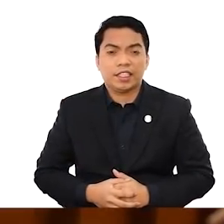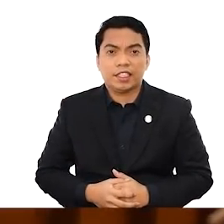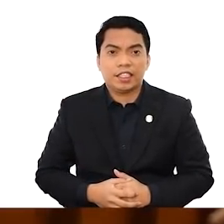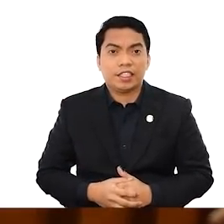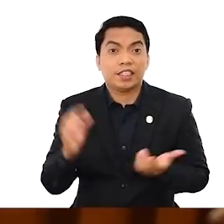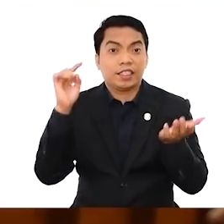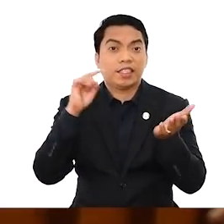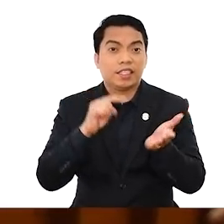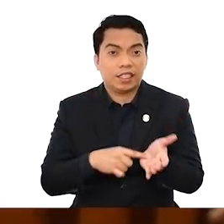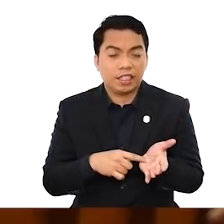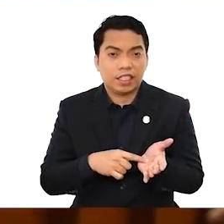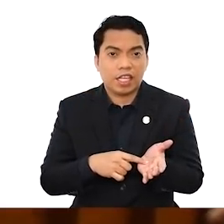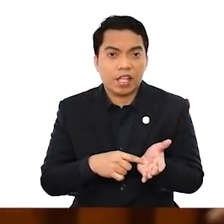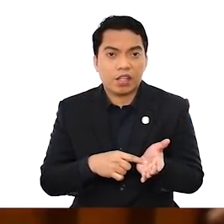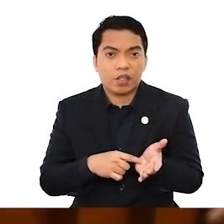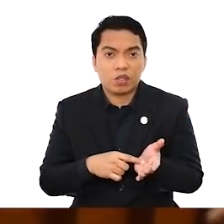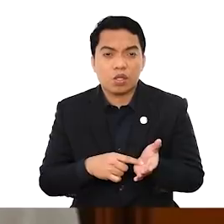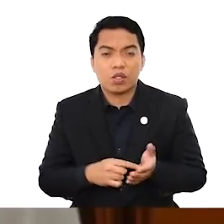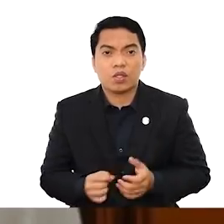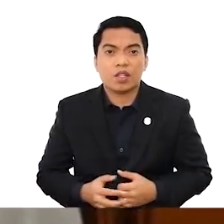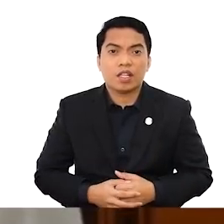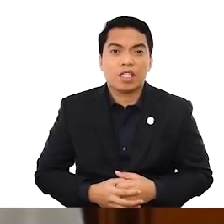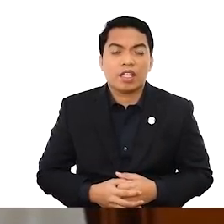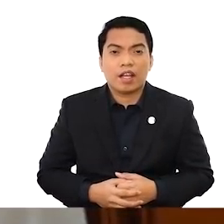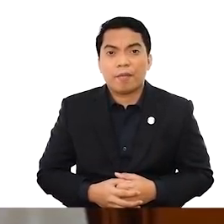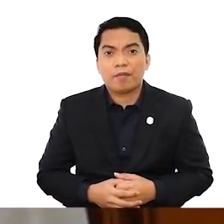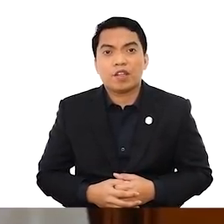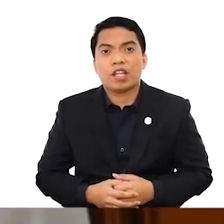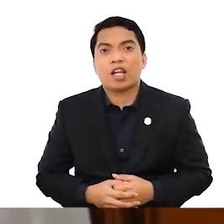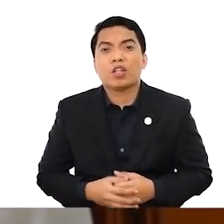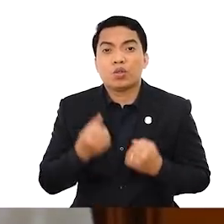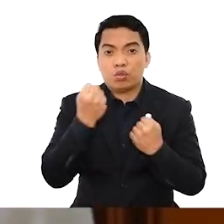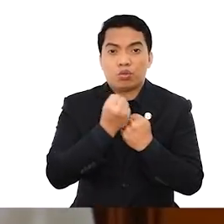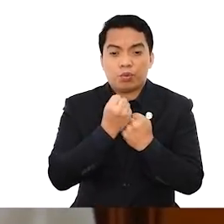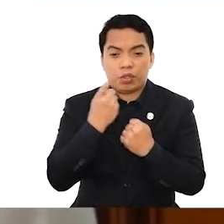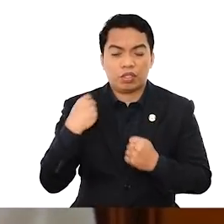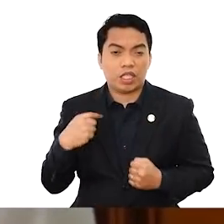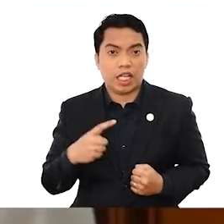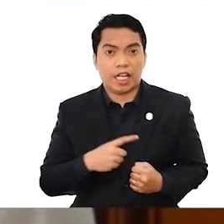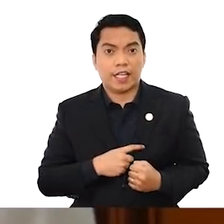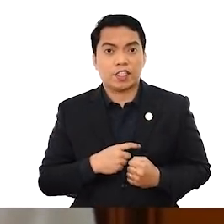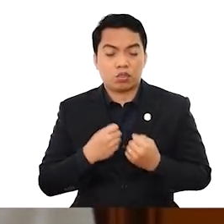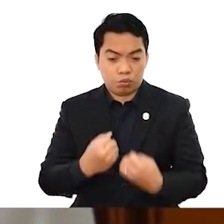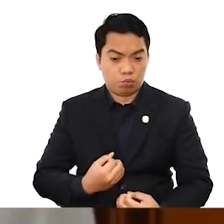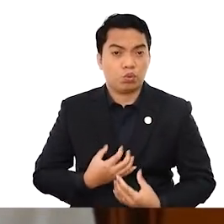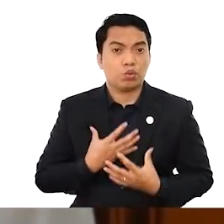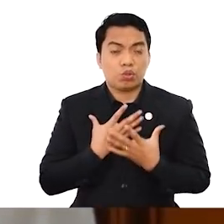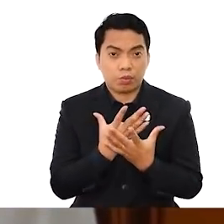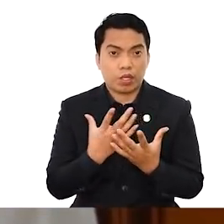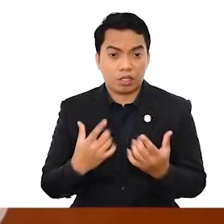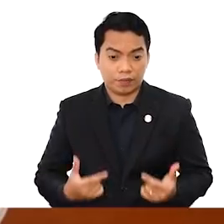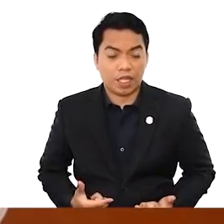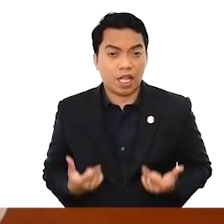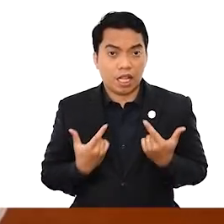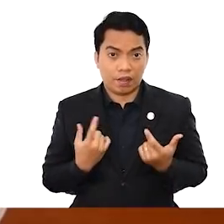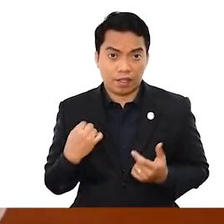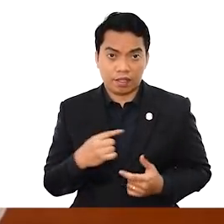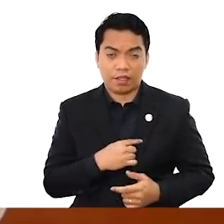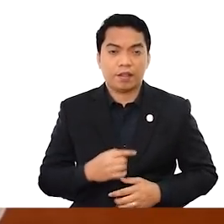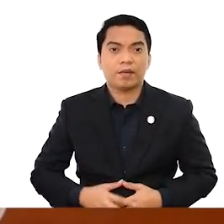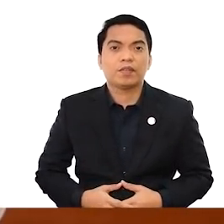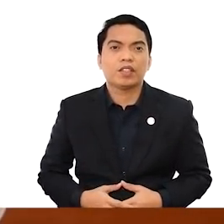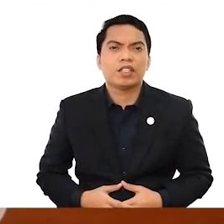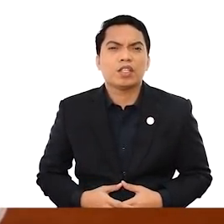po'y nagbabakod sa atin, nagbibigay inspirasyon sa atin sa ating pamumuhay. Sobra